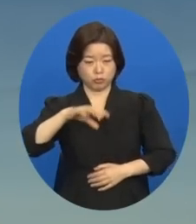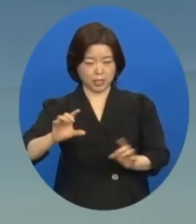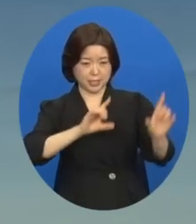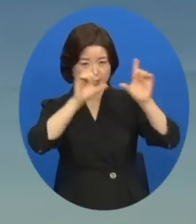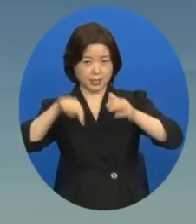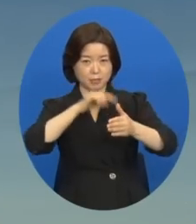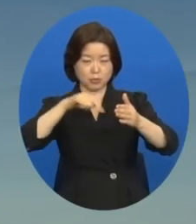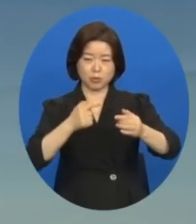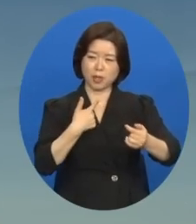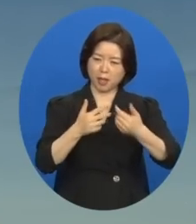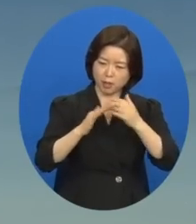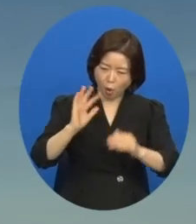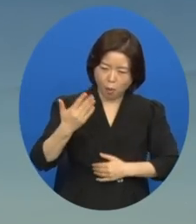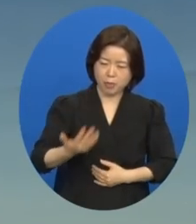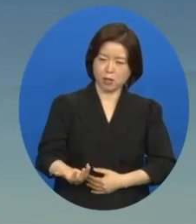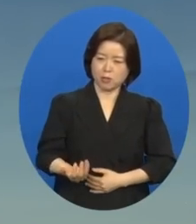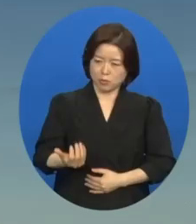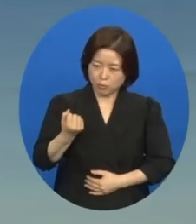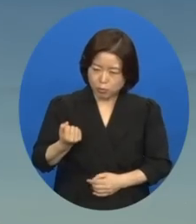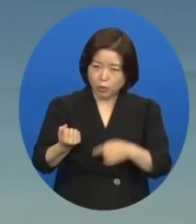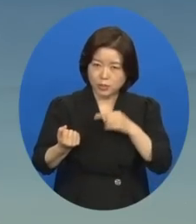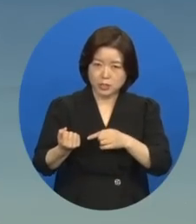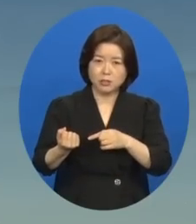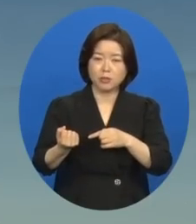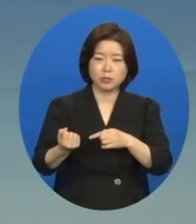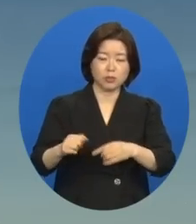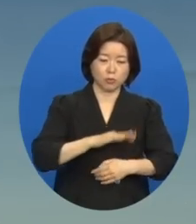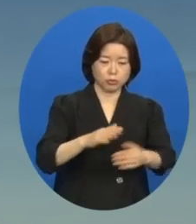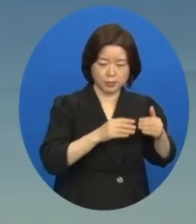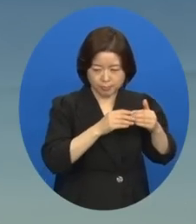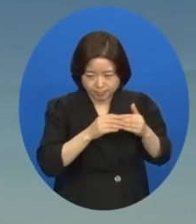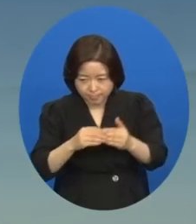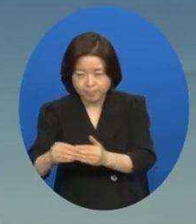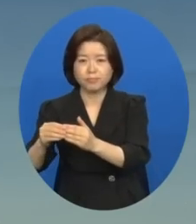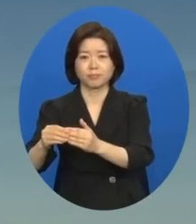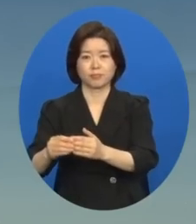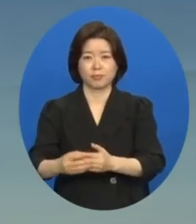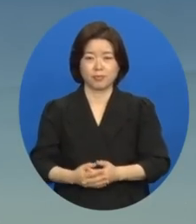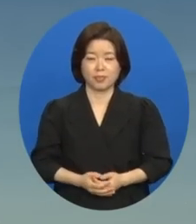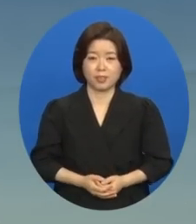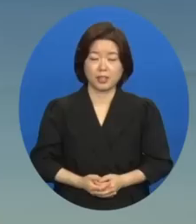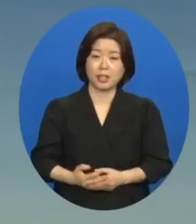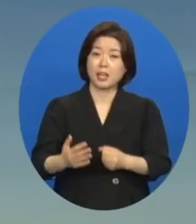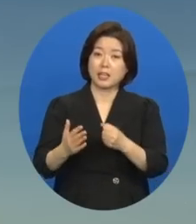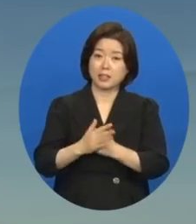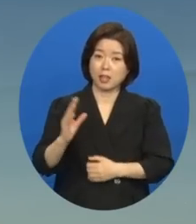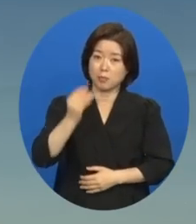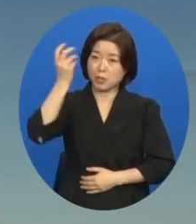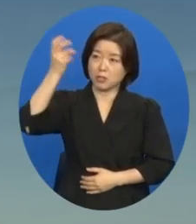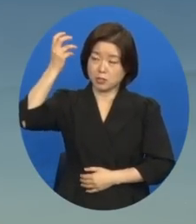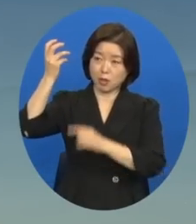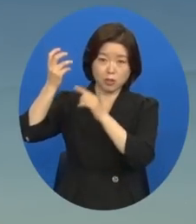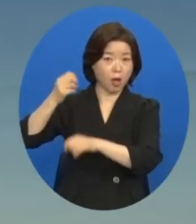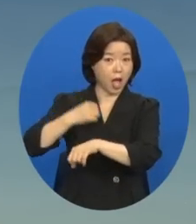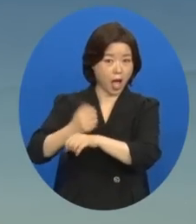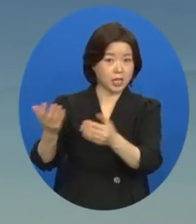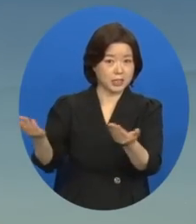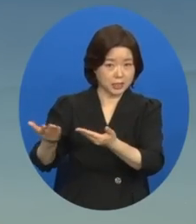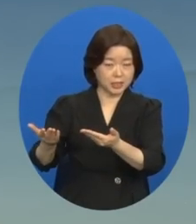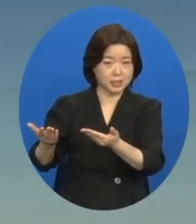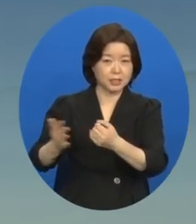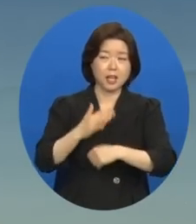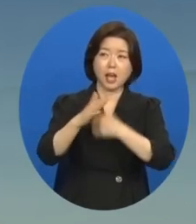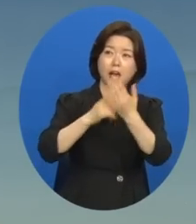가운데 경험되어지고 누려지는 곳으로 우리를 이끌어 가셔요. 그러니 성령이 하시는 일이